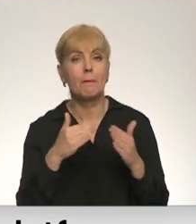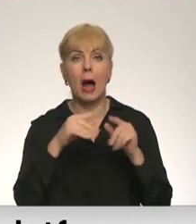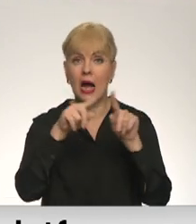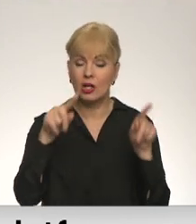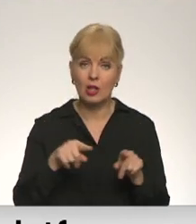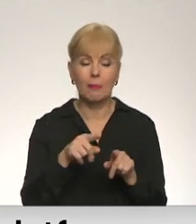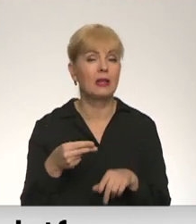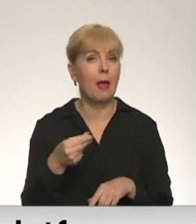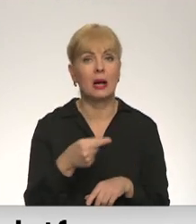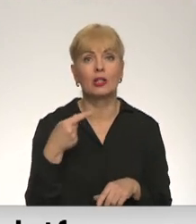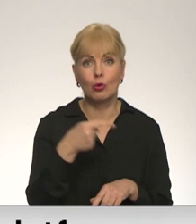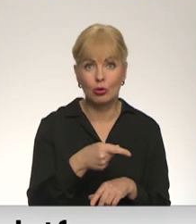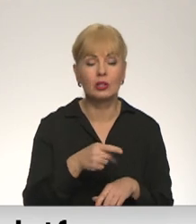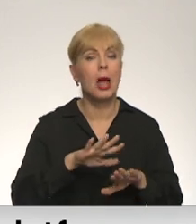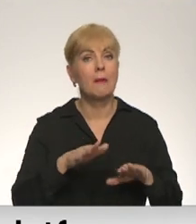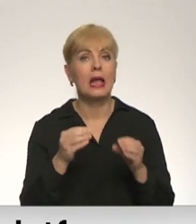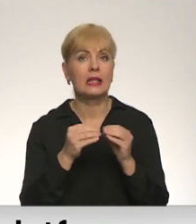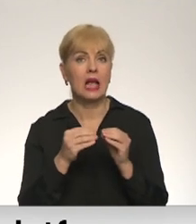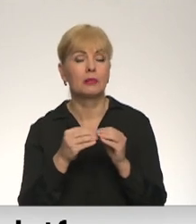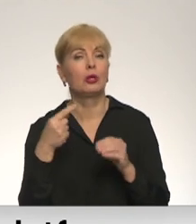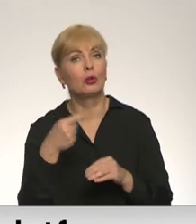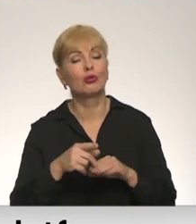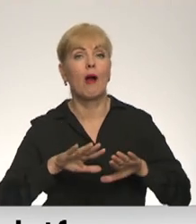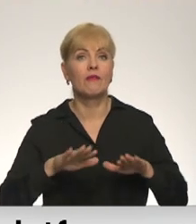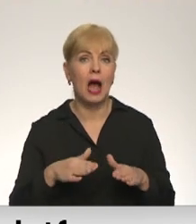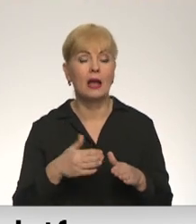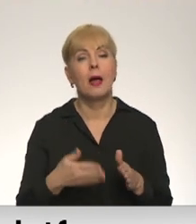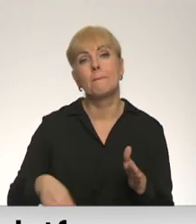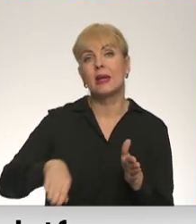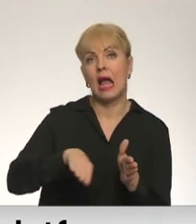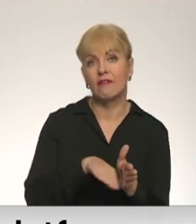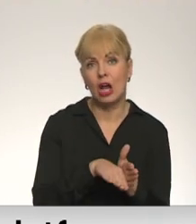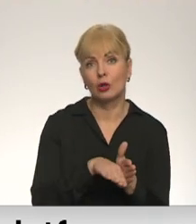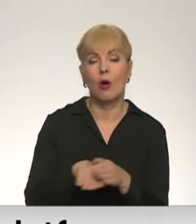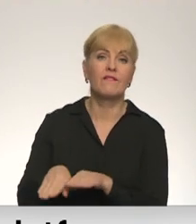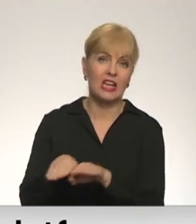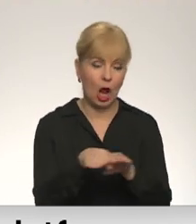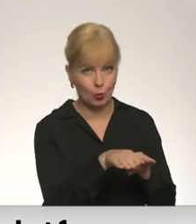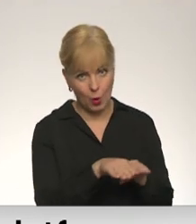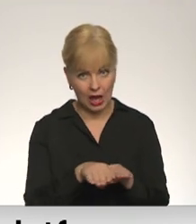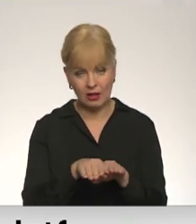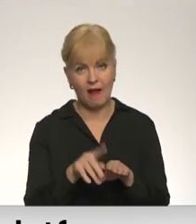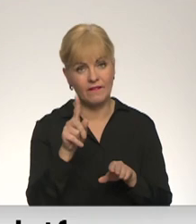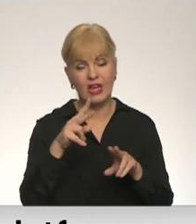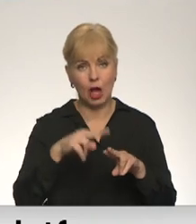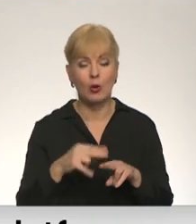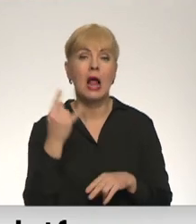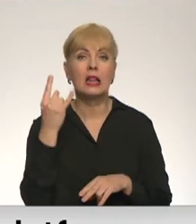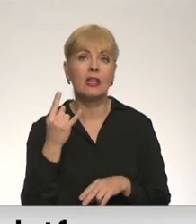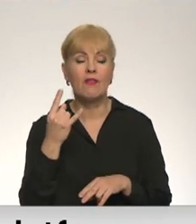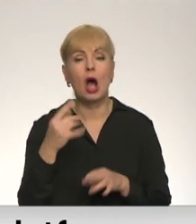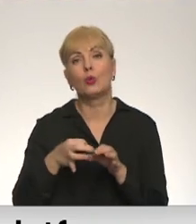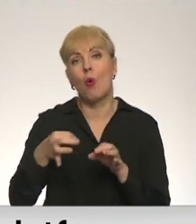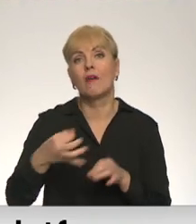nevis tūkstoti, bet desmitiem tūkstošu, vai arī pievienojamies vienotai platformai. Līvānu novada